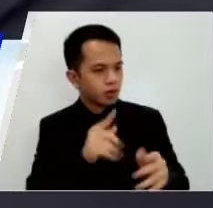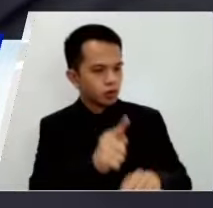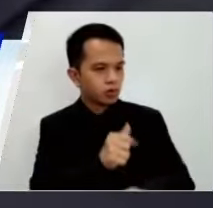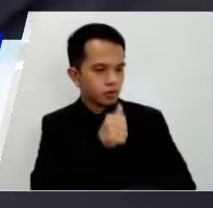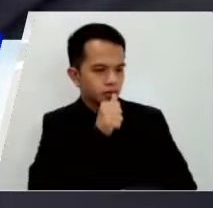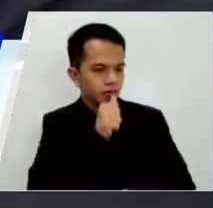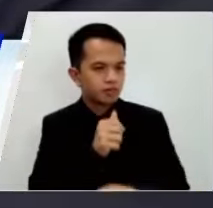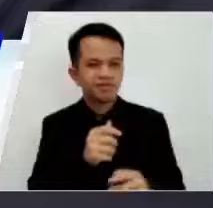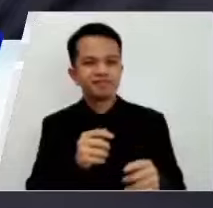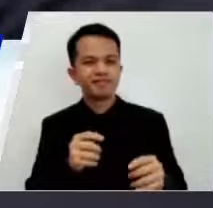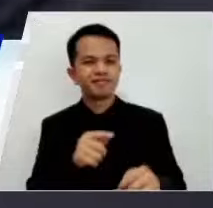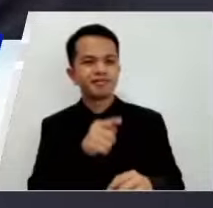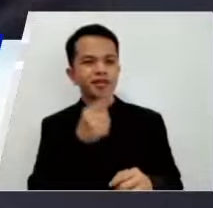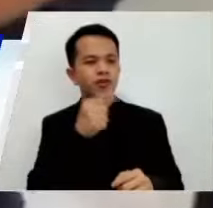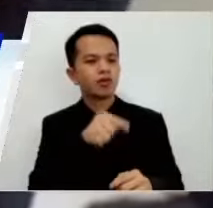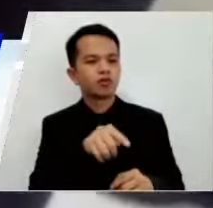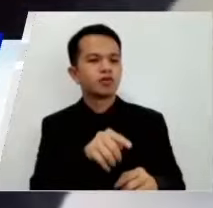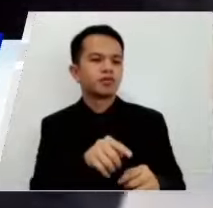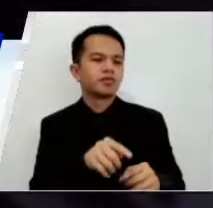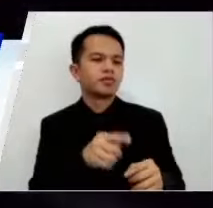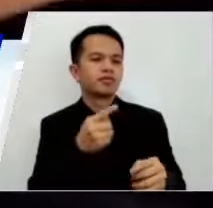yung sasabihin ay maaaring gamitin laban sa'yo.